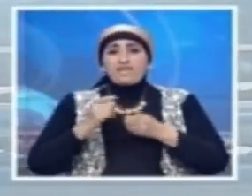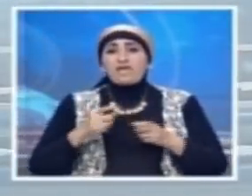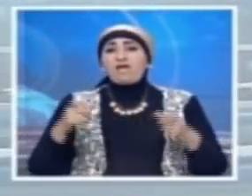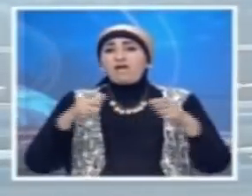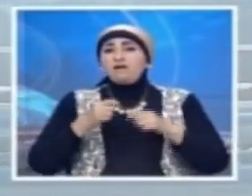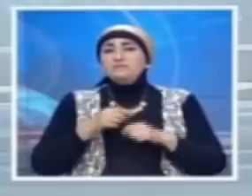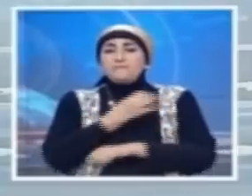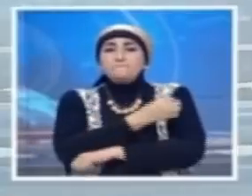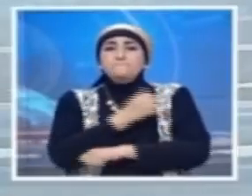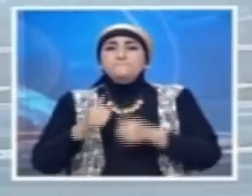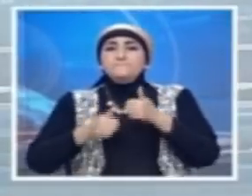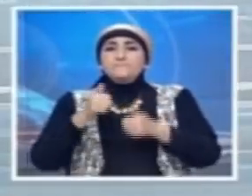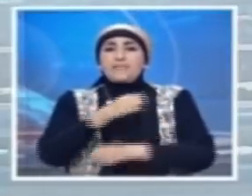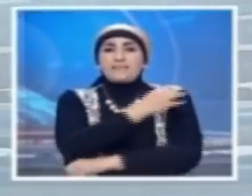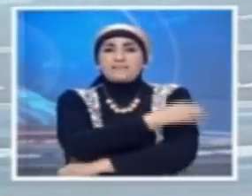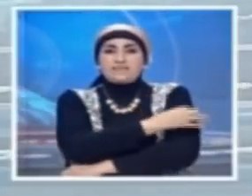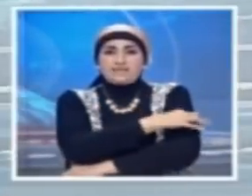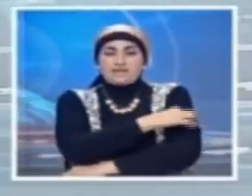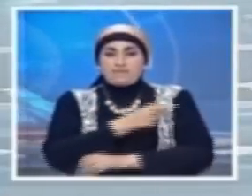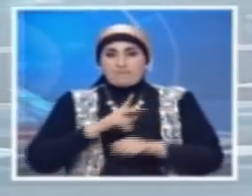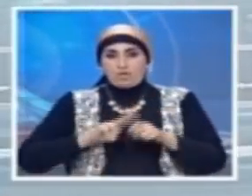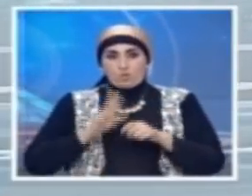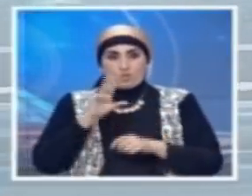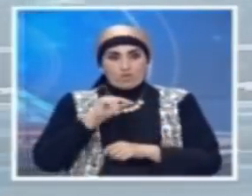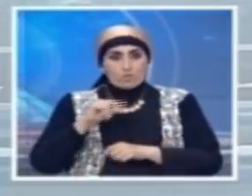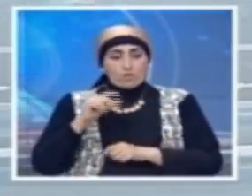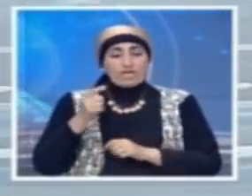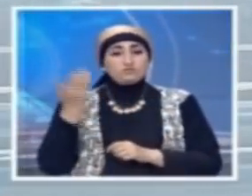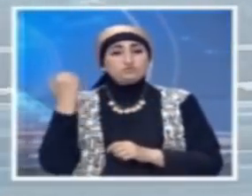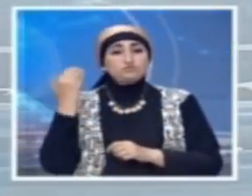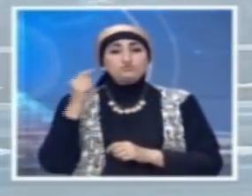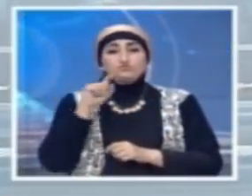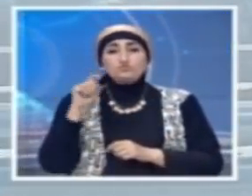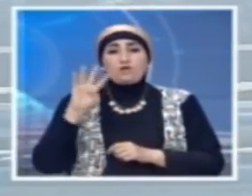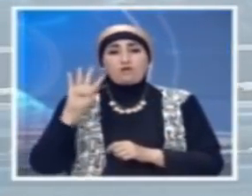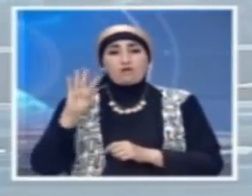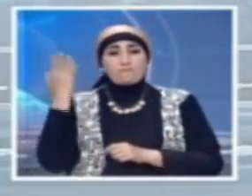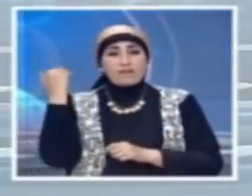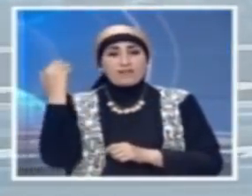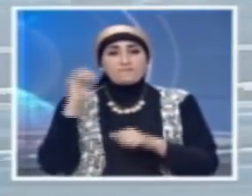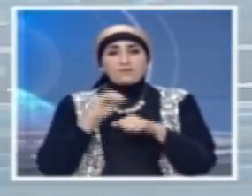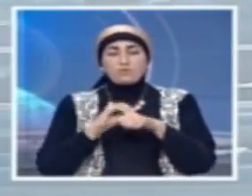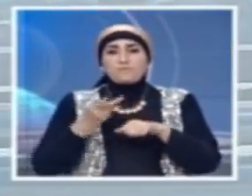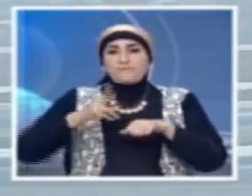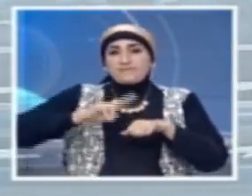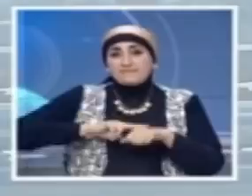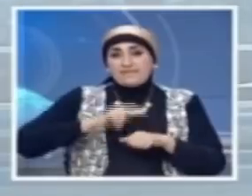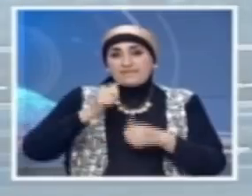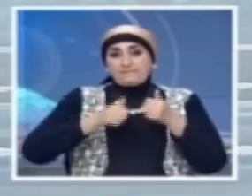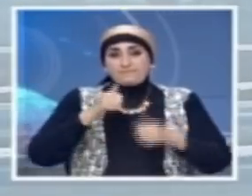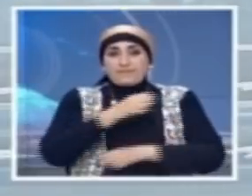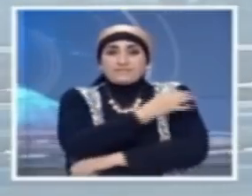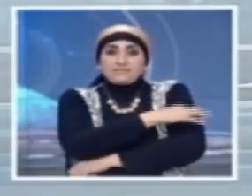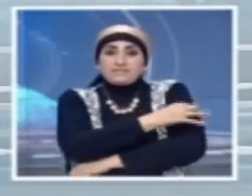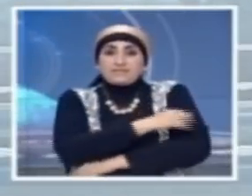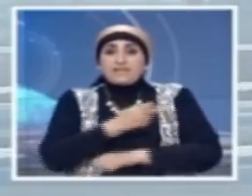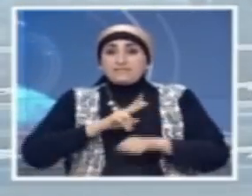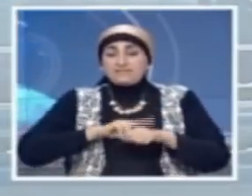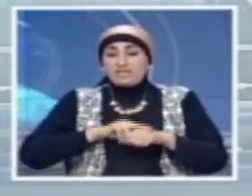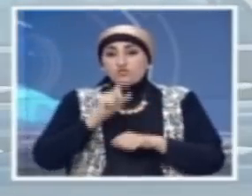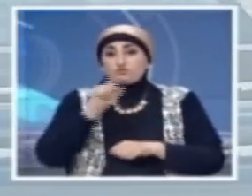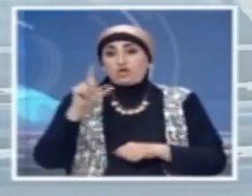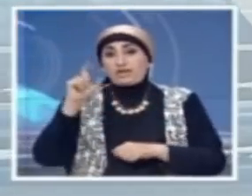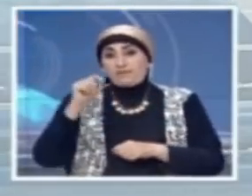عقد أكثر من امتحان تجريبي تم عقد أحدهما في إبريل الماضي، وسيتم عقد امتحانات تجريبية أخرى